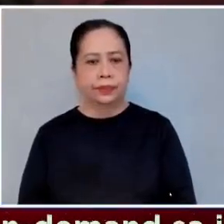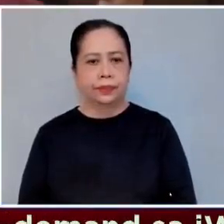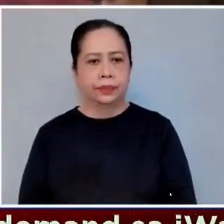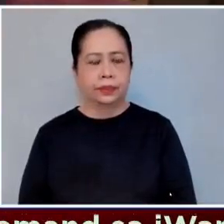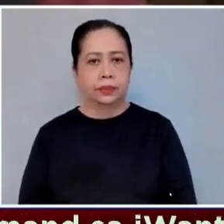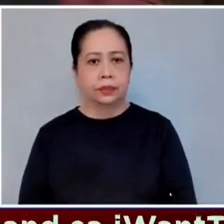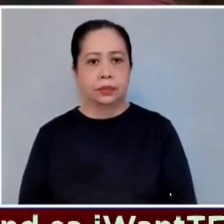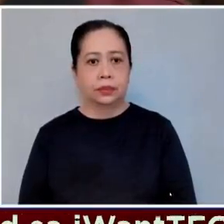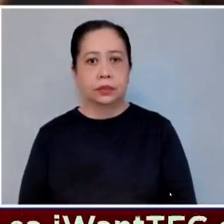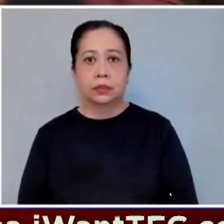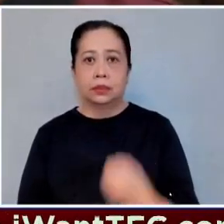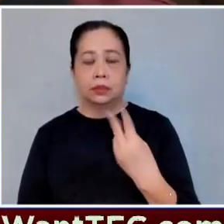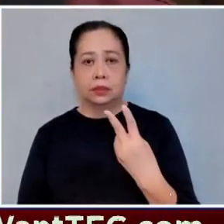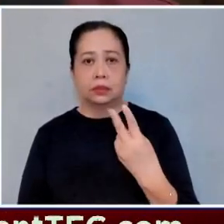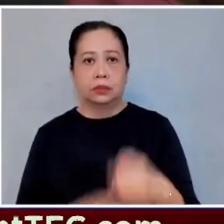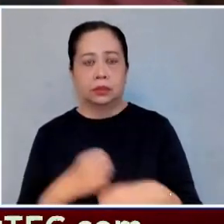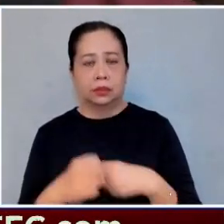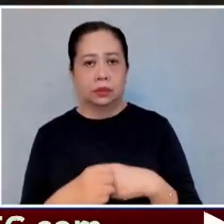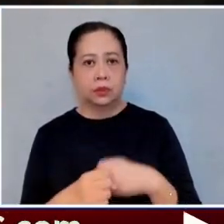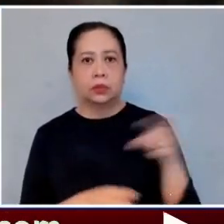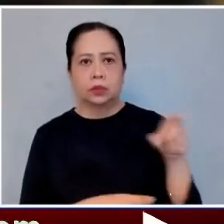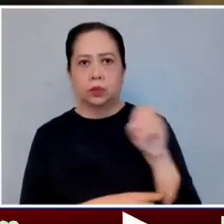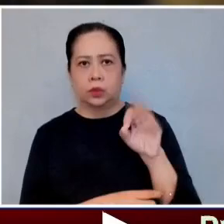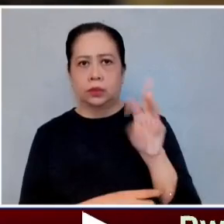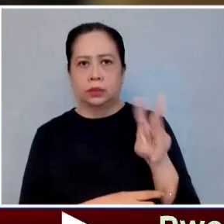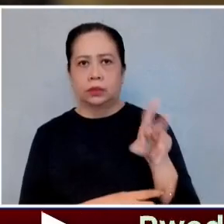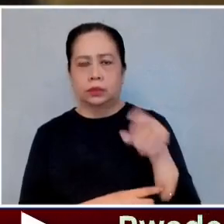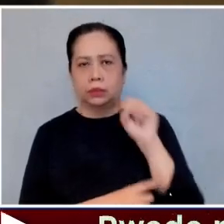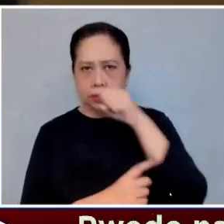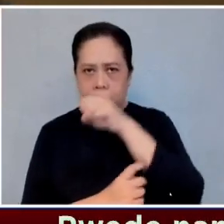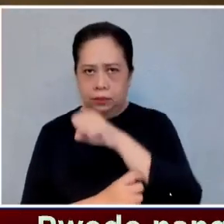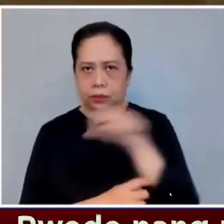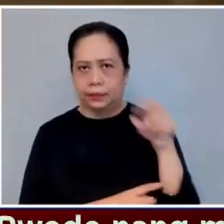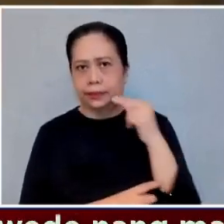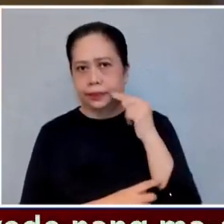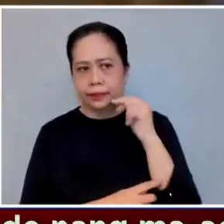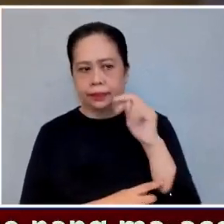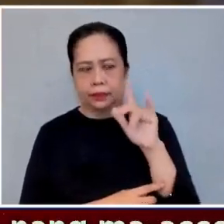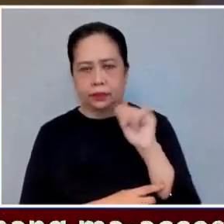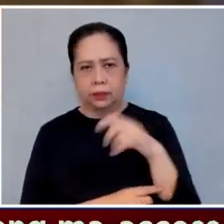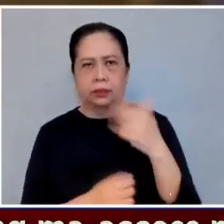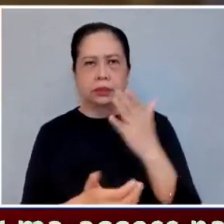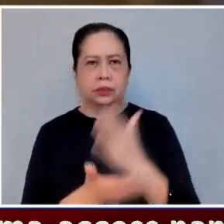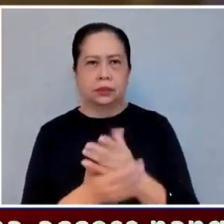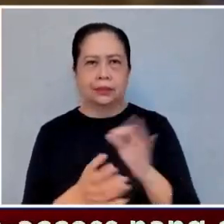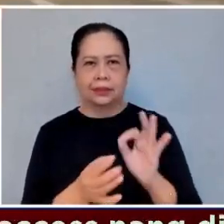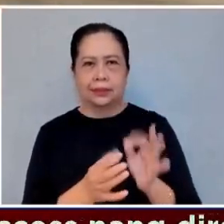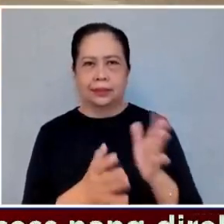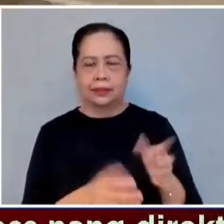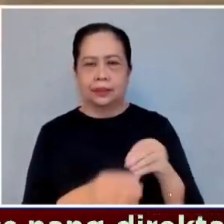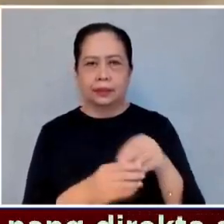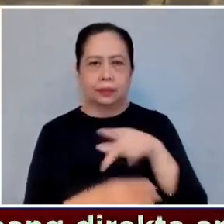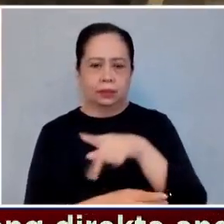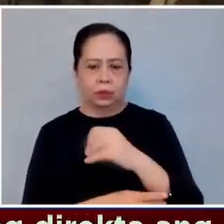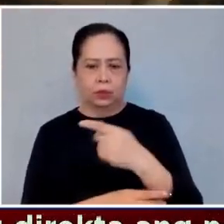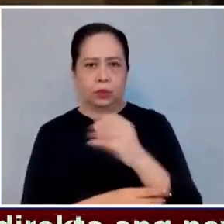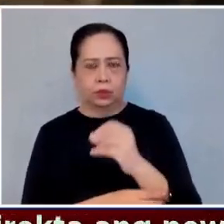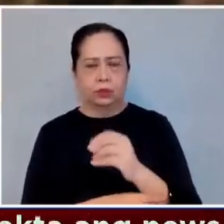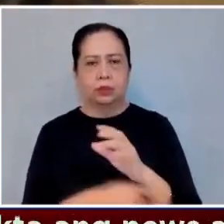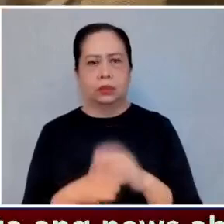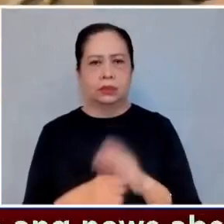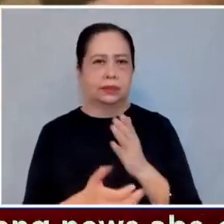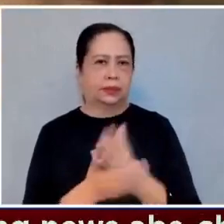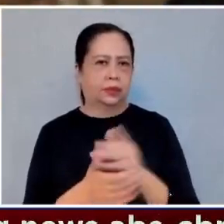12 taong OFW sa Taiwan si Nelia. Natigil ito matapos maging translator siya sa isang pogo. Huminto na rin